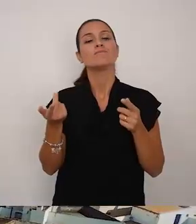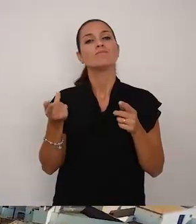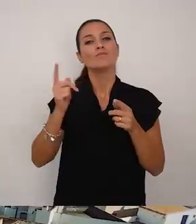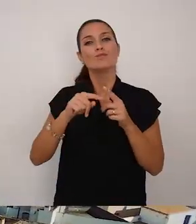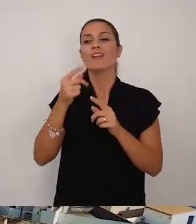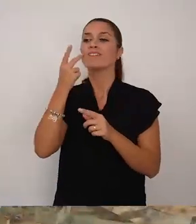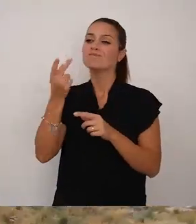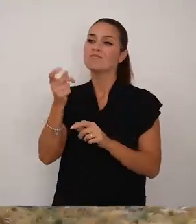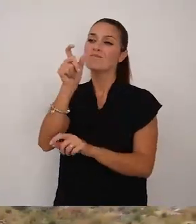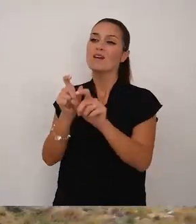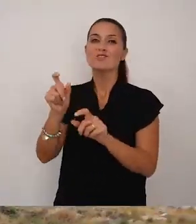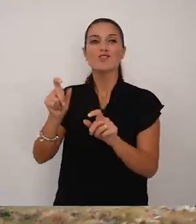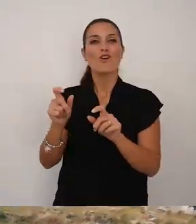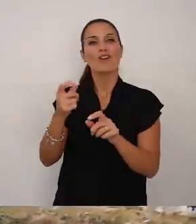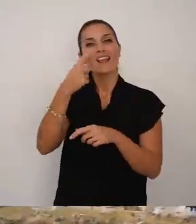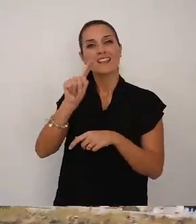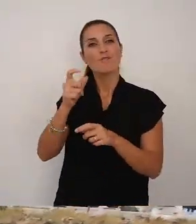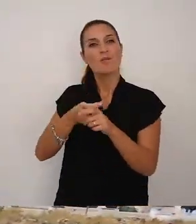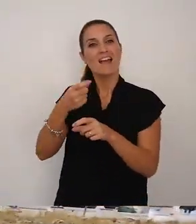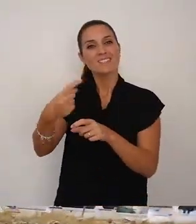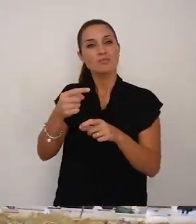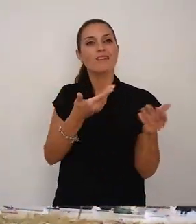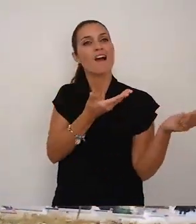Salento meridionale.